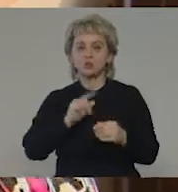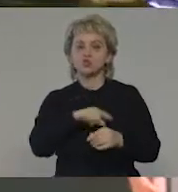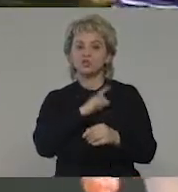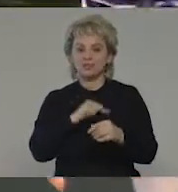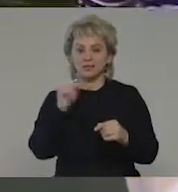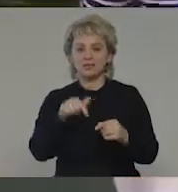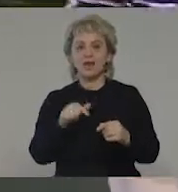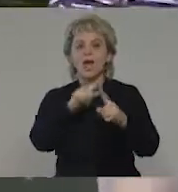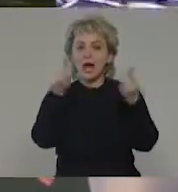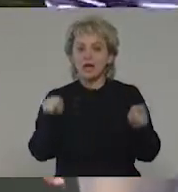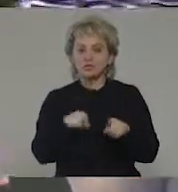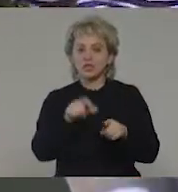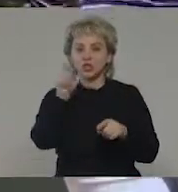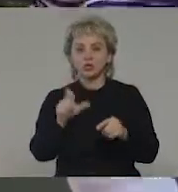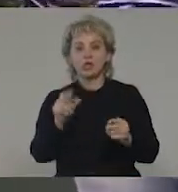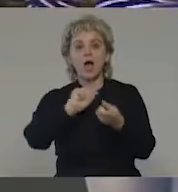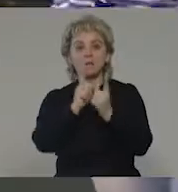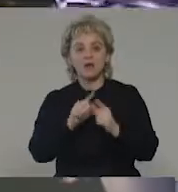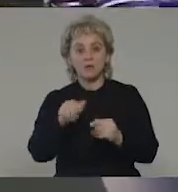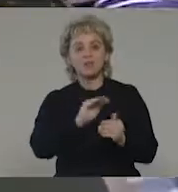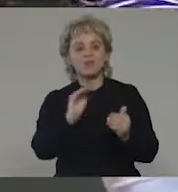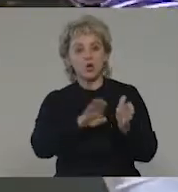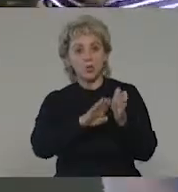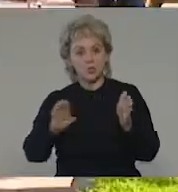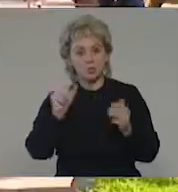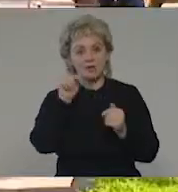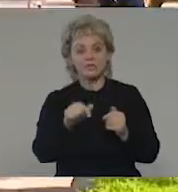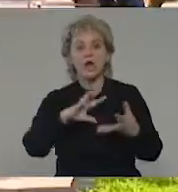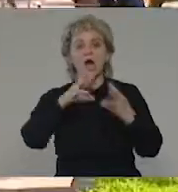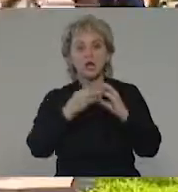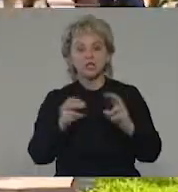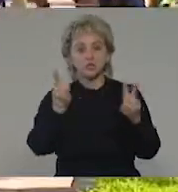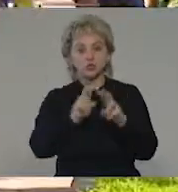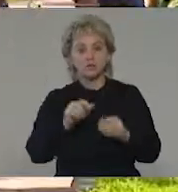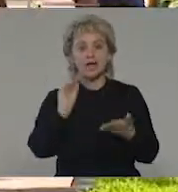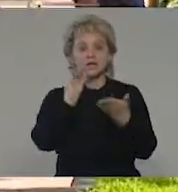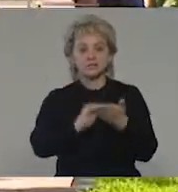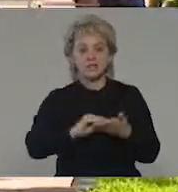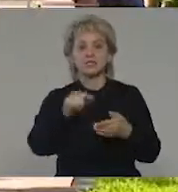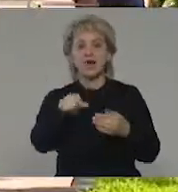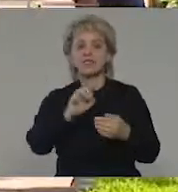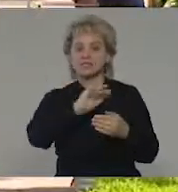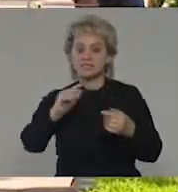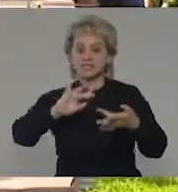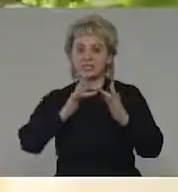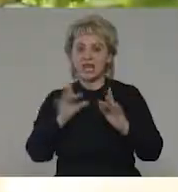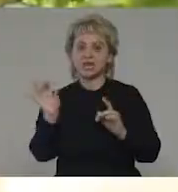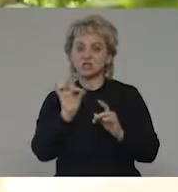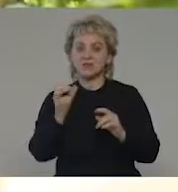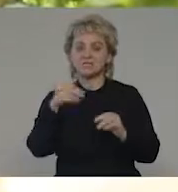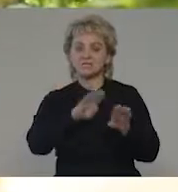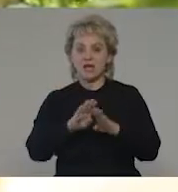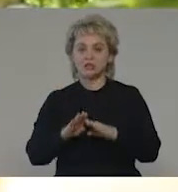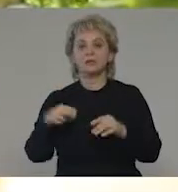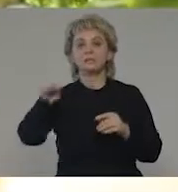силы. Анкеты респондентов обрабатываются на федеральном уровне, а результаты обследования размещаются на официальном сайте Ростовстата.